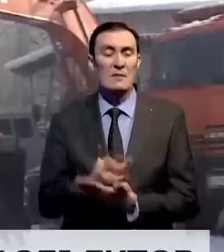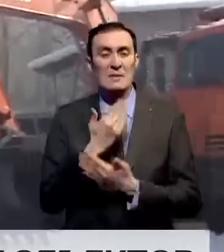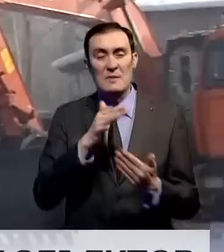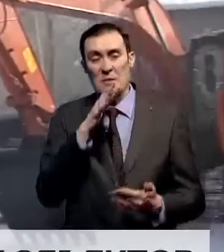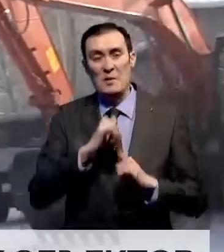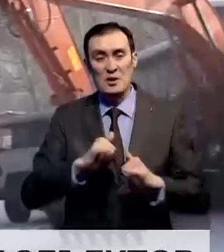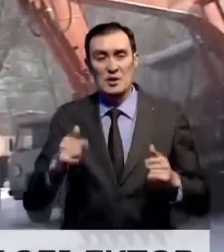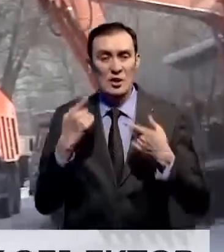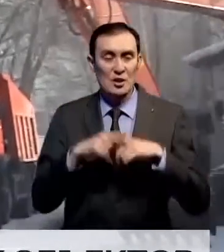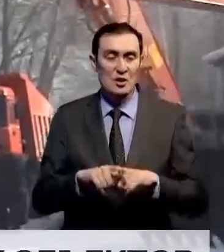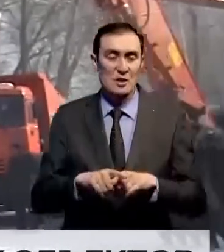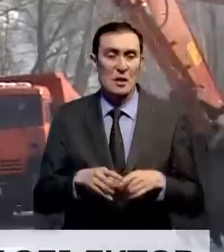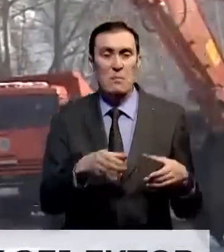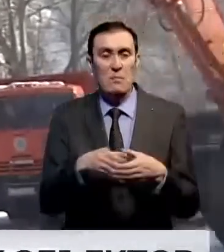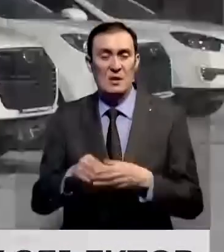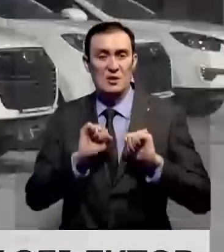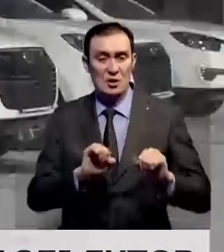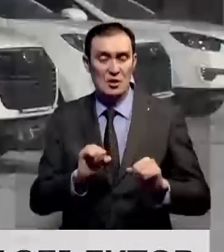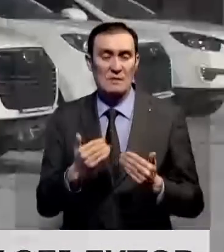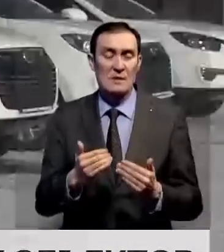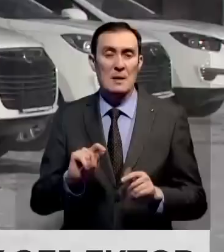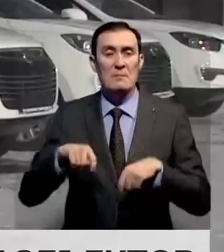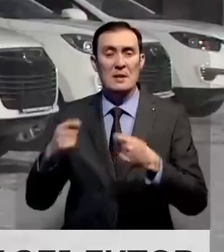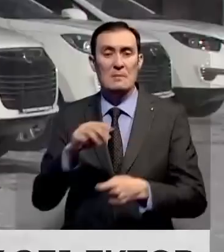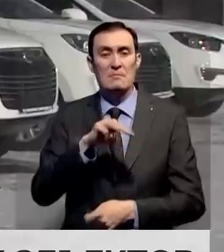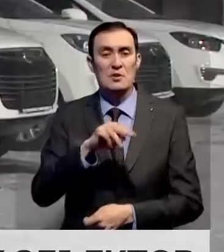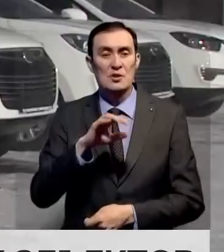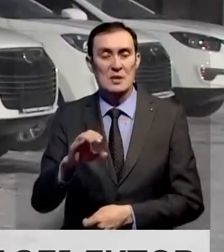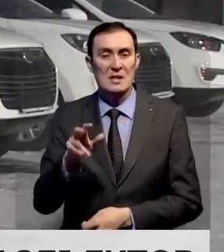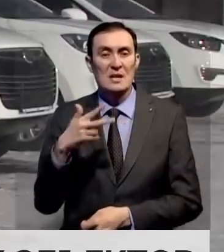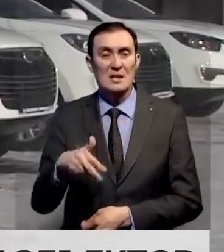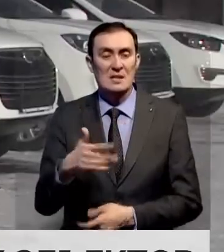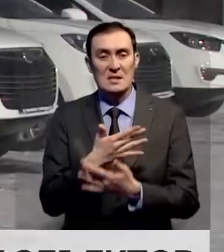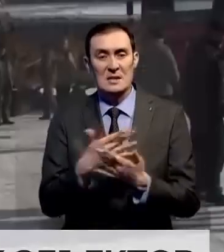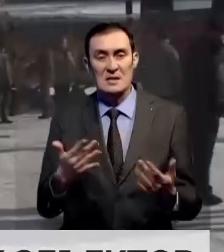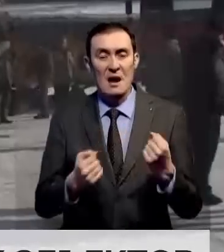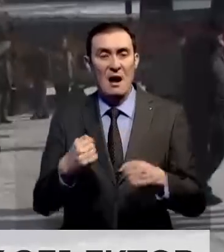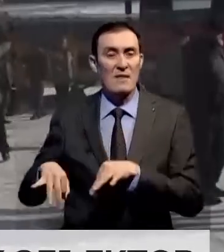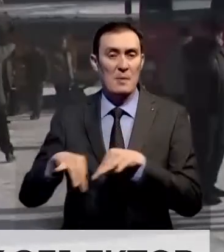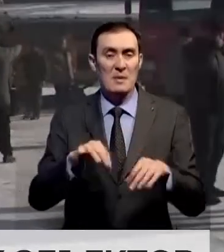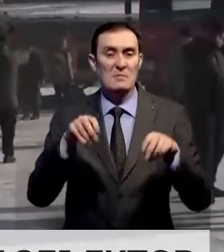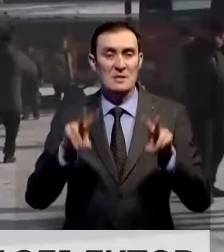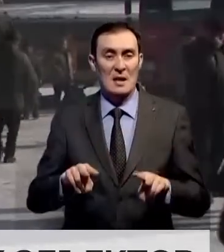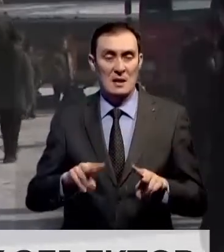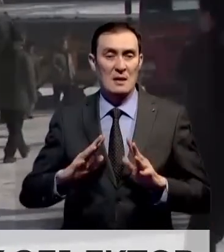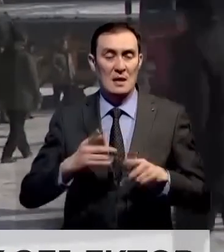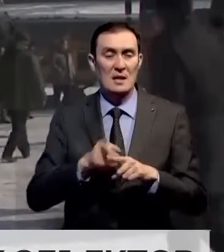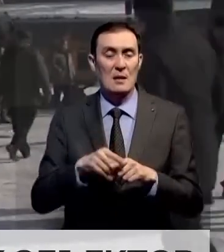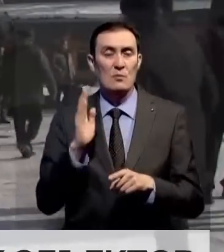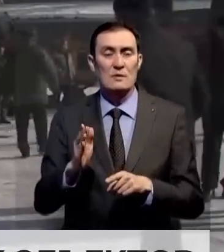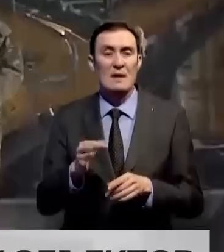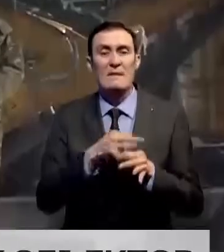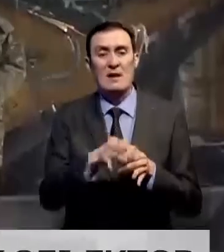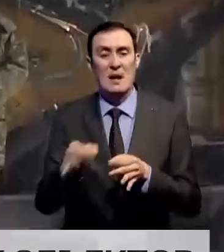годы расширяется технический парк кассерии защиты. МЧС передал для своего подразделения 30 единиц автомобильной и специальной техники. Она поступит в